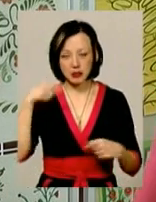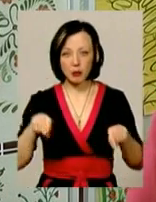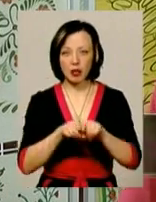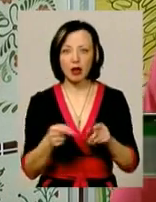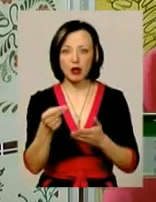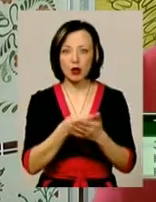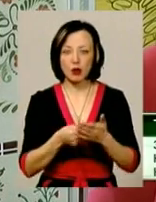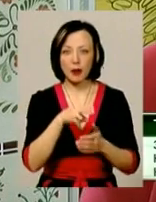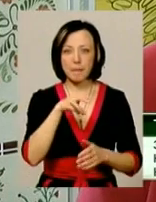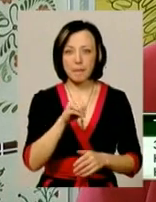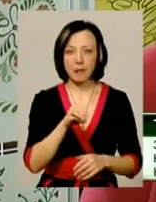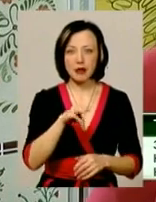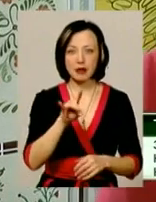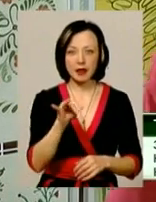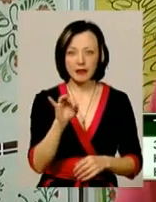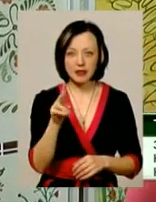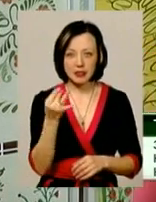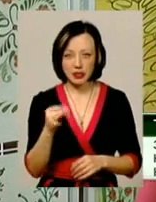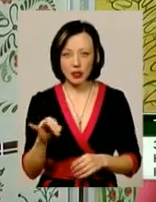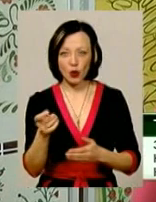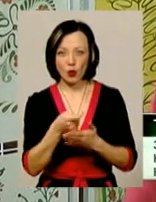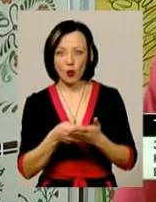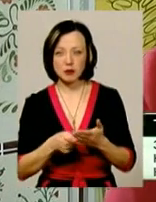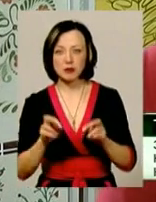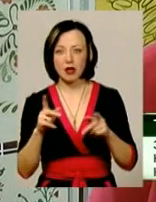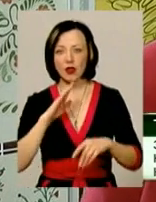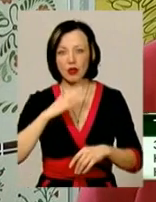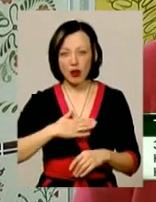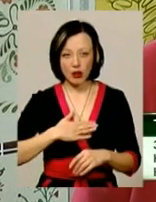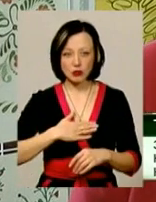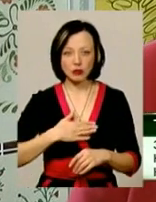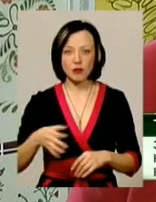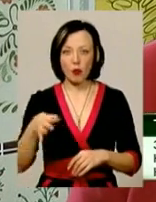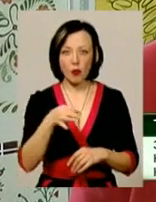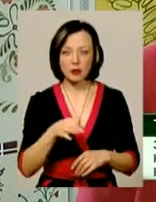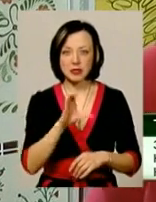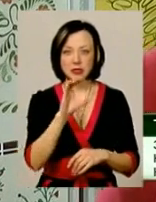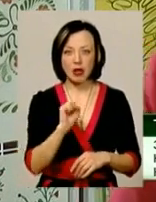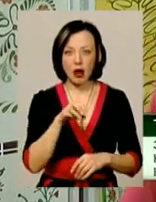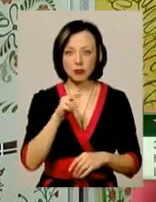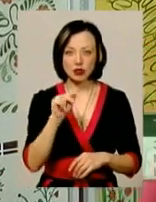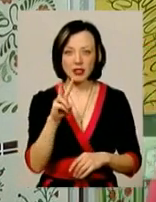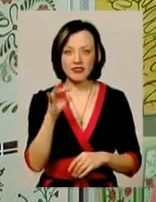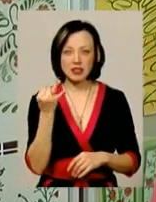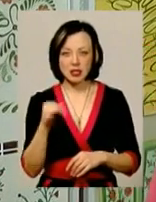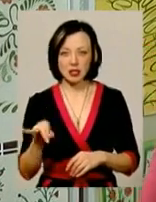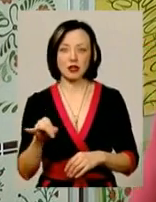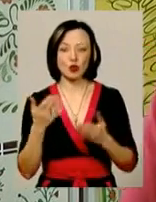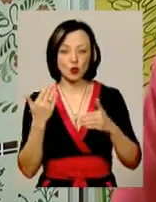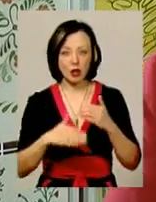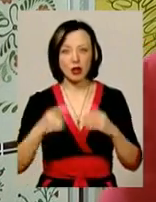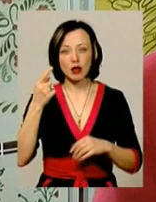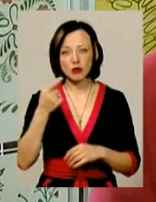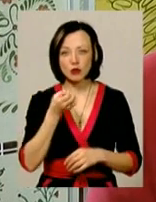як Петриківський розпис, так, як знаємо, як наш в області Самчиківський розпис, вже відомий